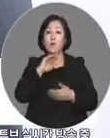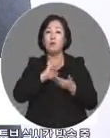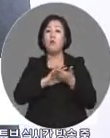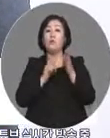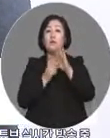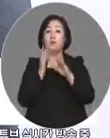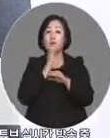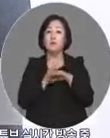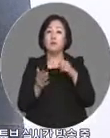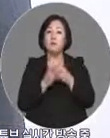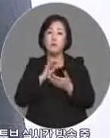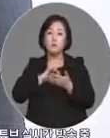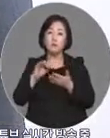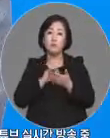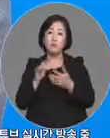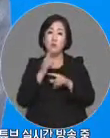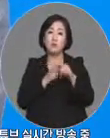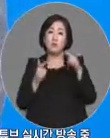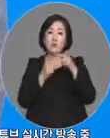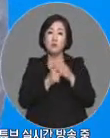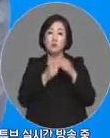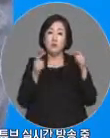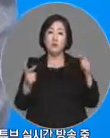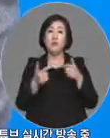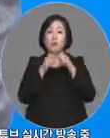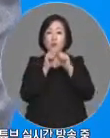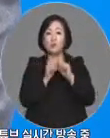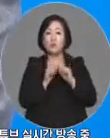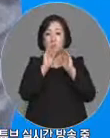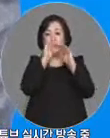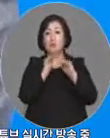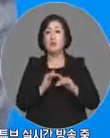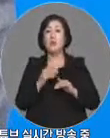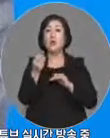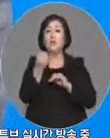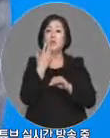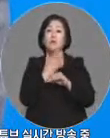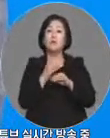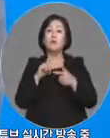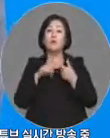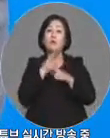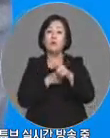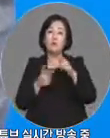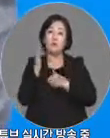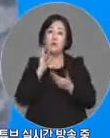그러면서 숫자 부풀리기 대신 구체적인 명단을 발표하라고 덧붙였습니다.